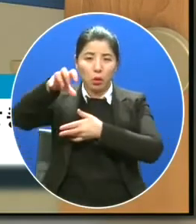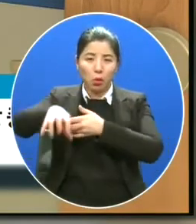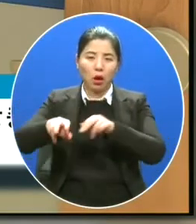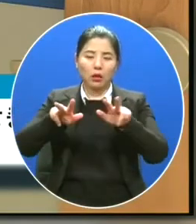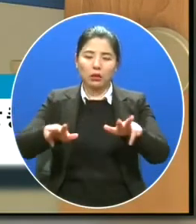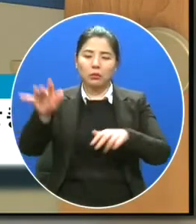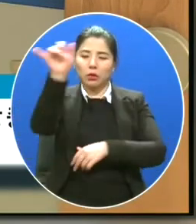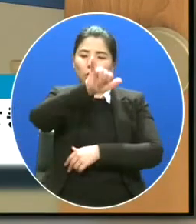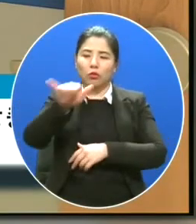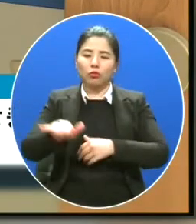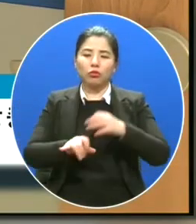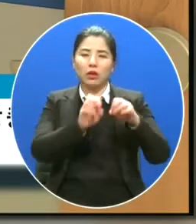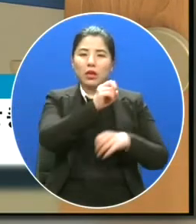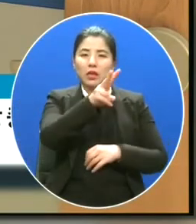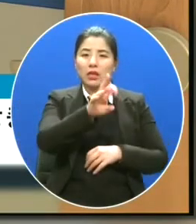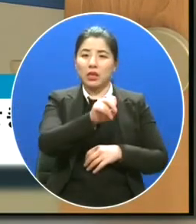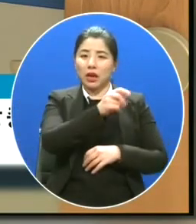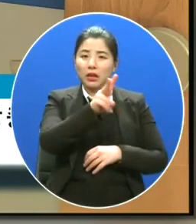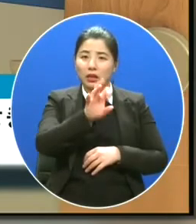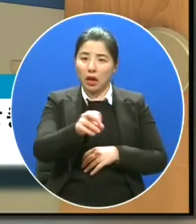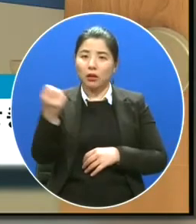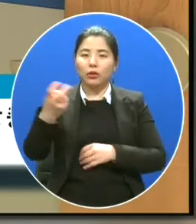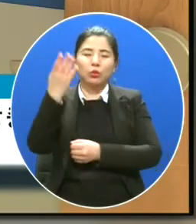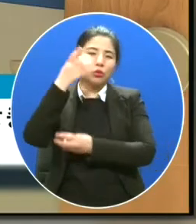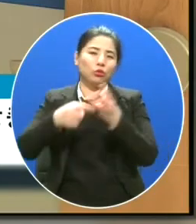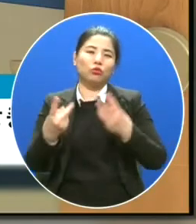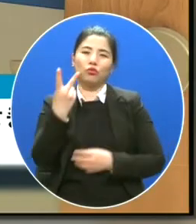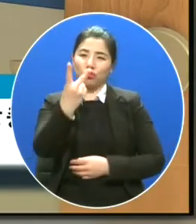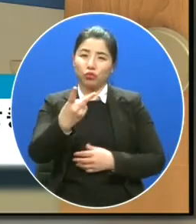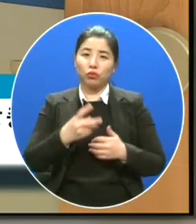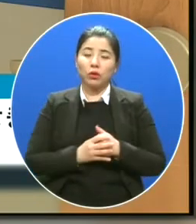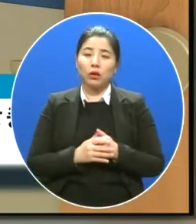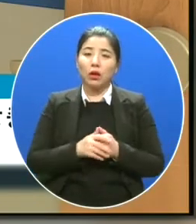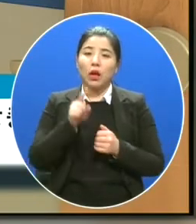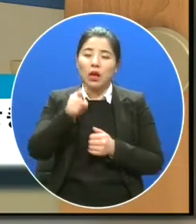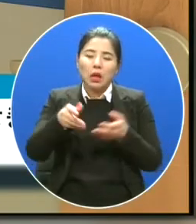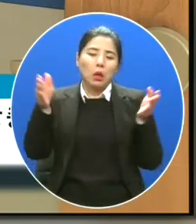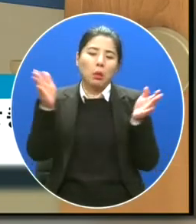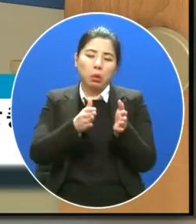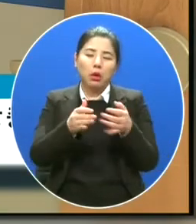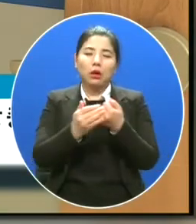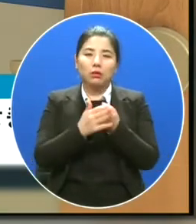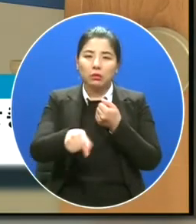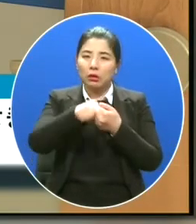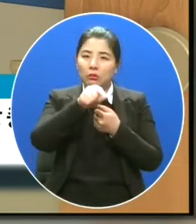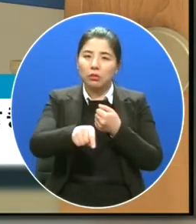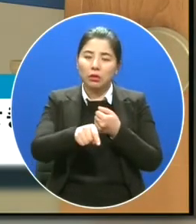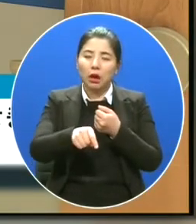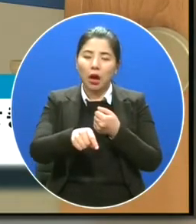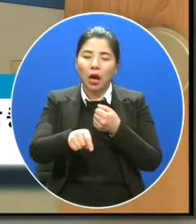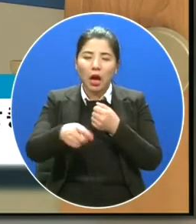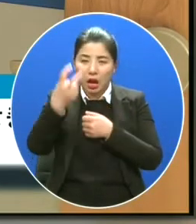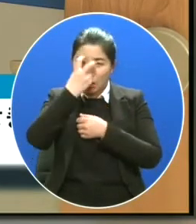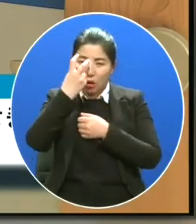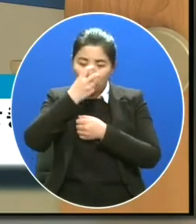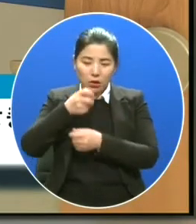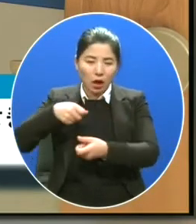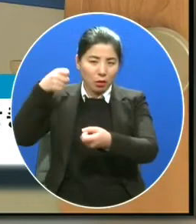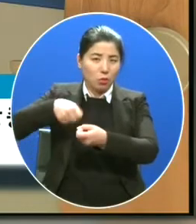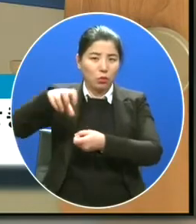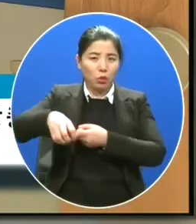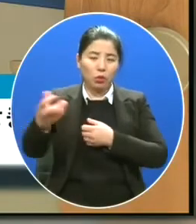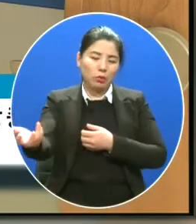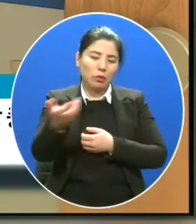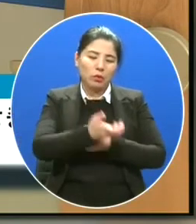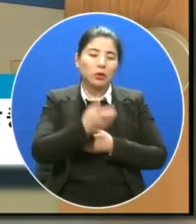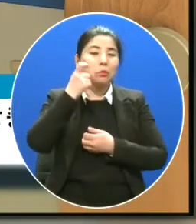국제공항은 전국에서 양양과 청주뿐이라고 합니다. 비좁은 청사로 인해 검역사무소가 들어설 공간이 없는